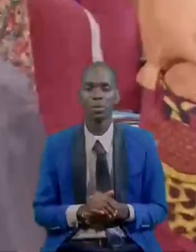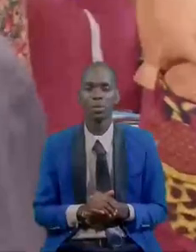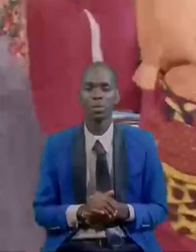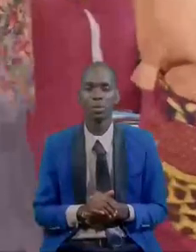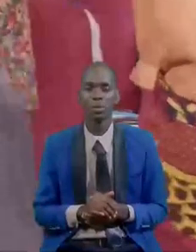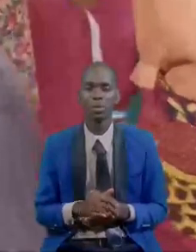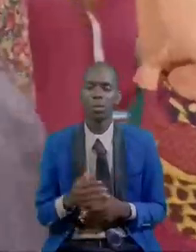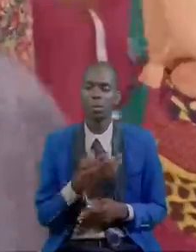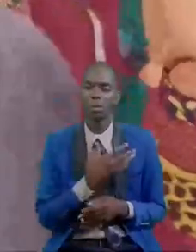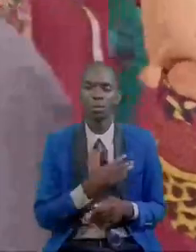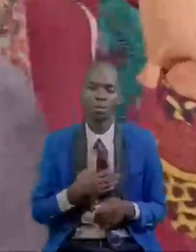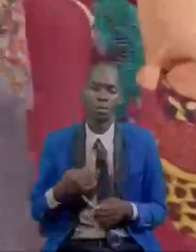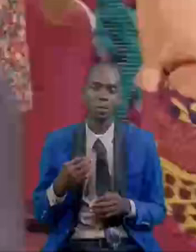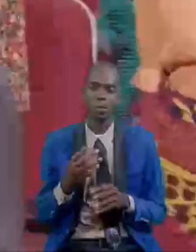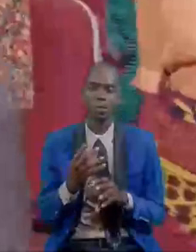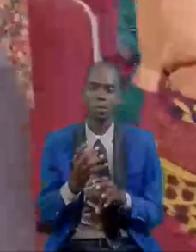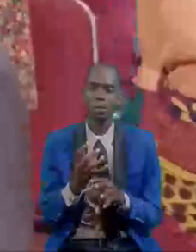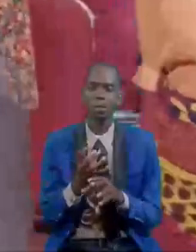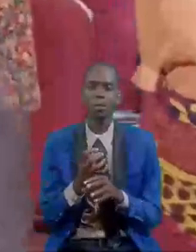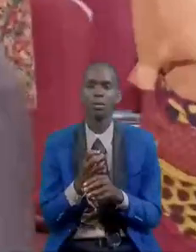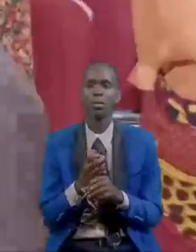Et reçoit